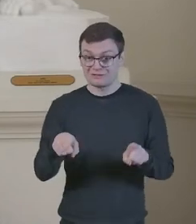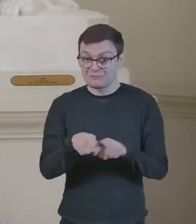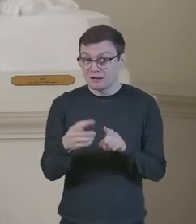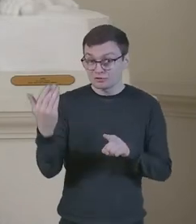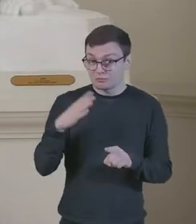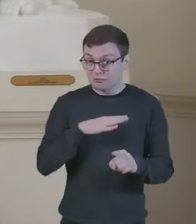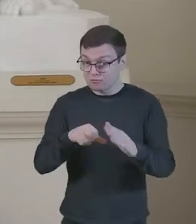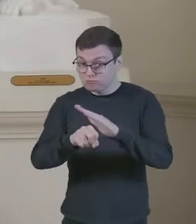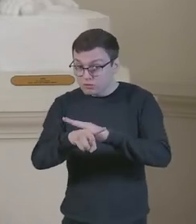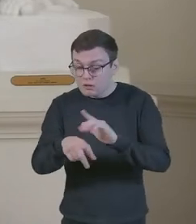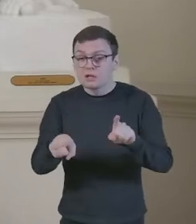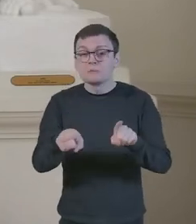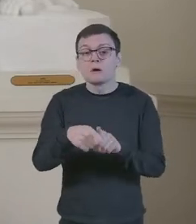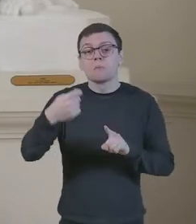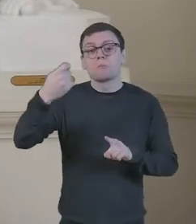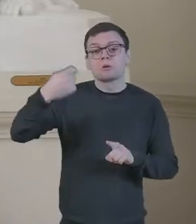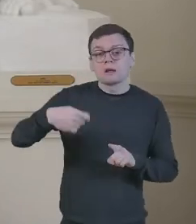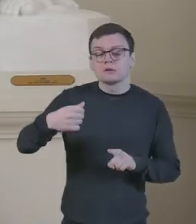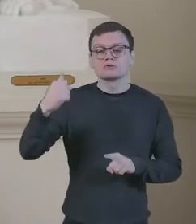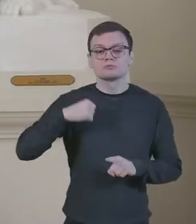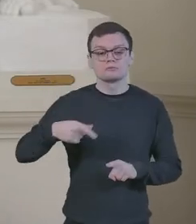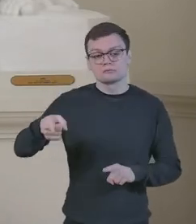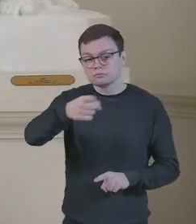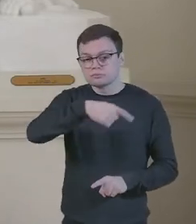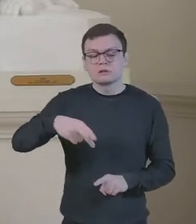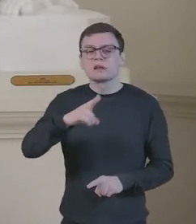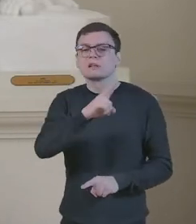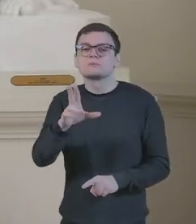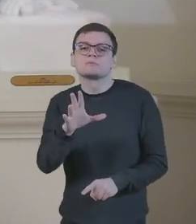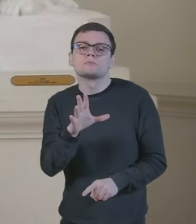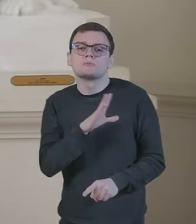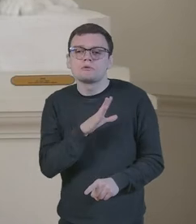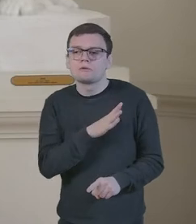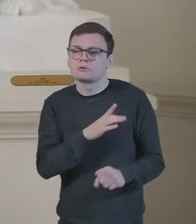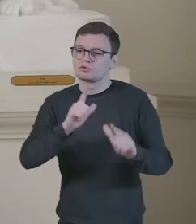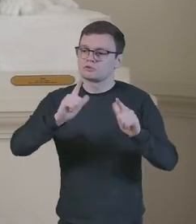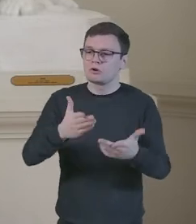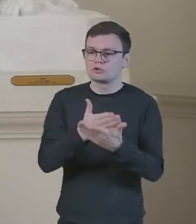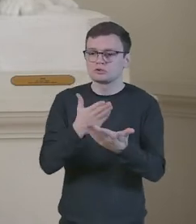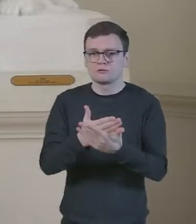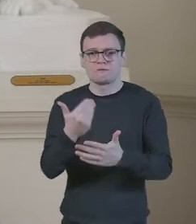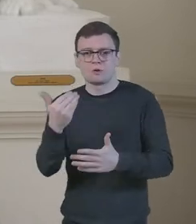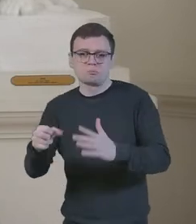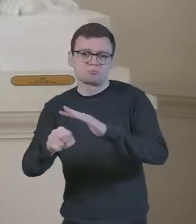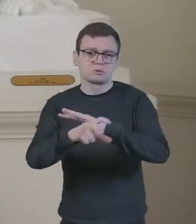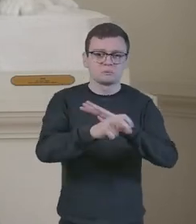priėmėte daugybę Ukrainos pabėgėlių. Aš pati esu buvusi pabėgėlė ir aš pati